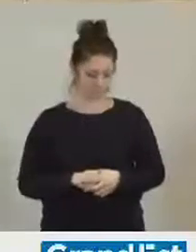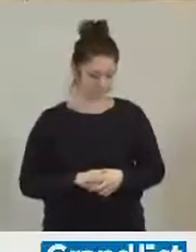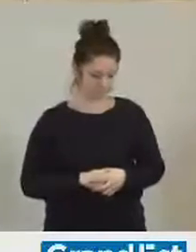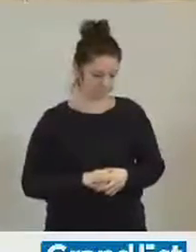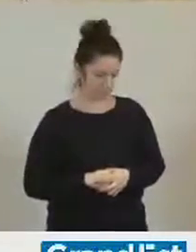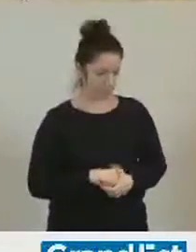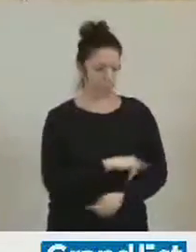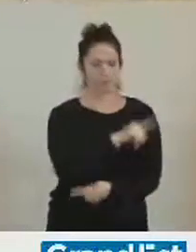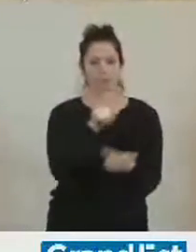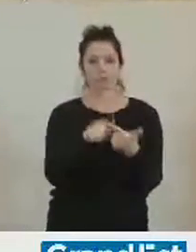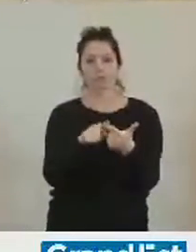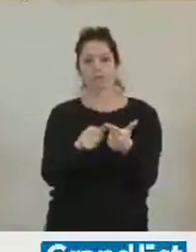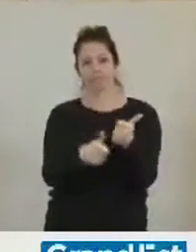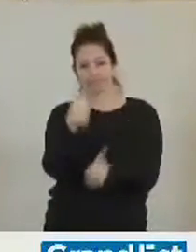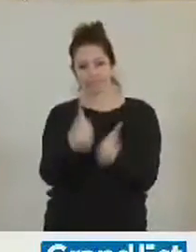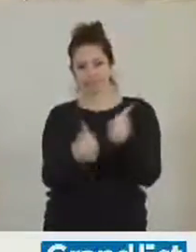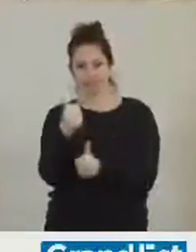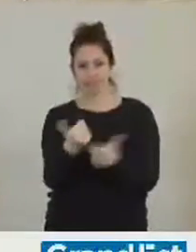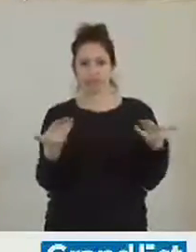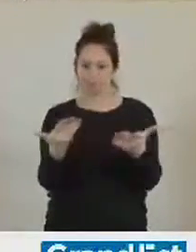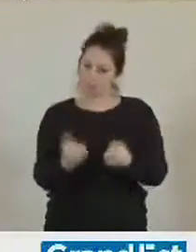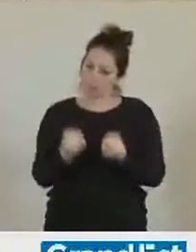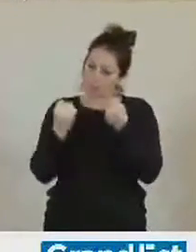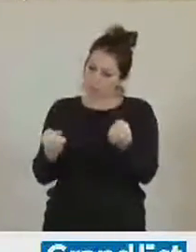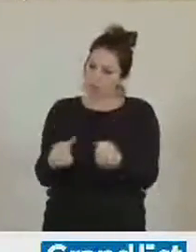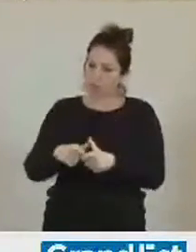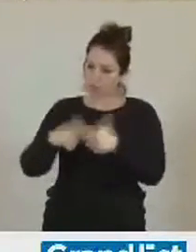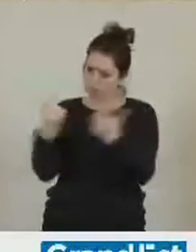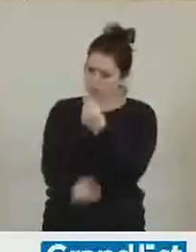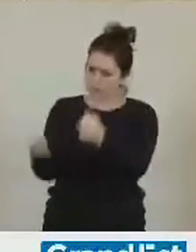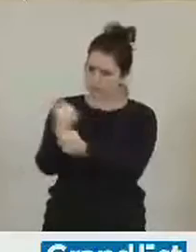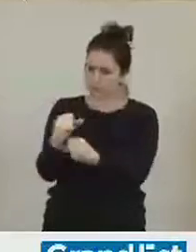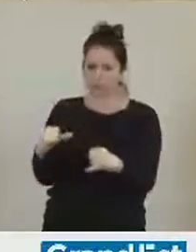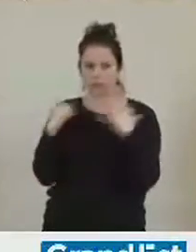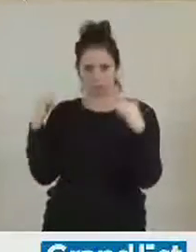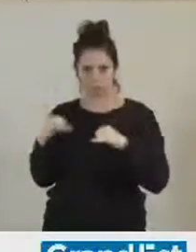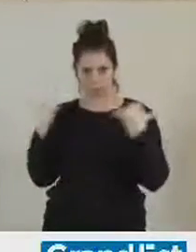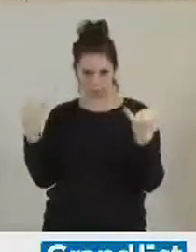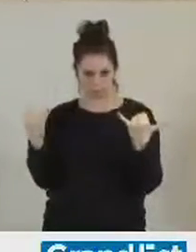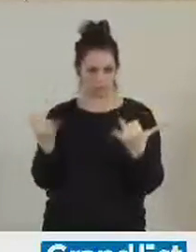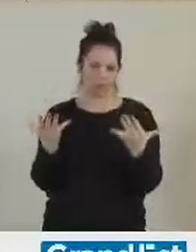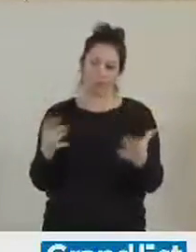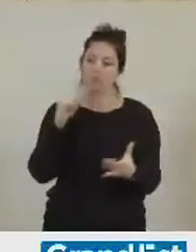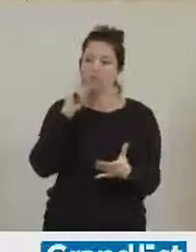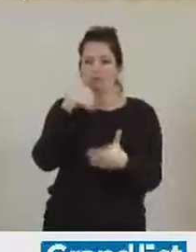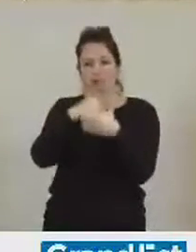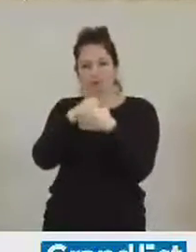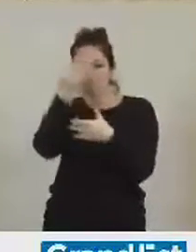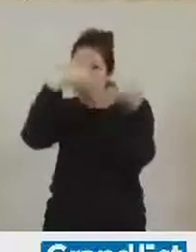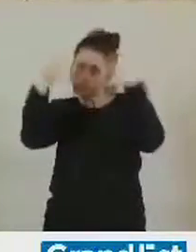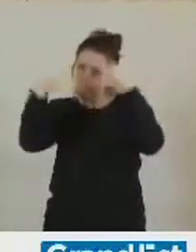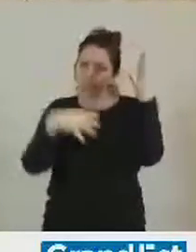qui encourage et soutient l'entrepreneuriat des jeunes. En ce qu'il favorise la créativité, l'innovation et la